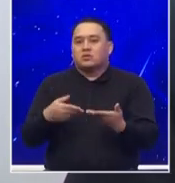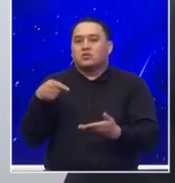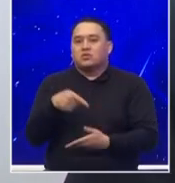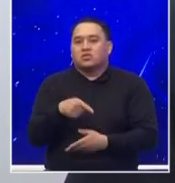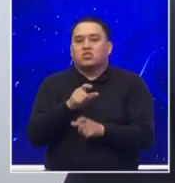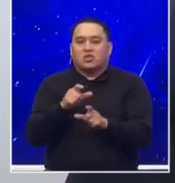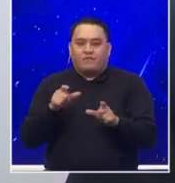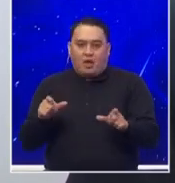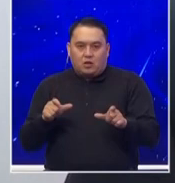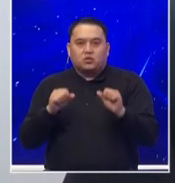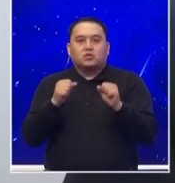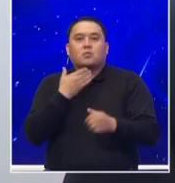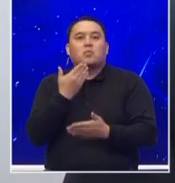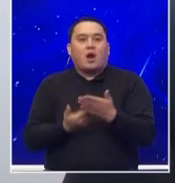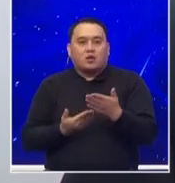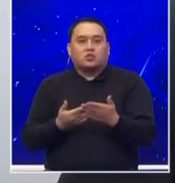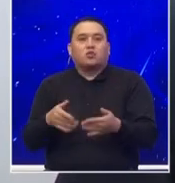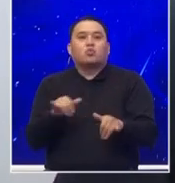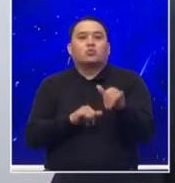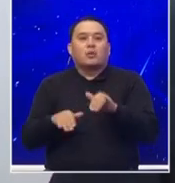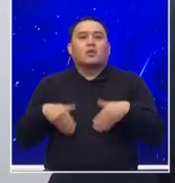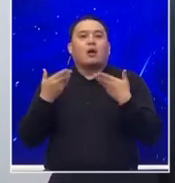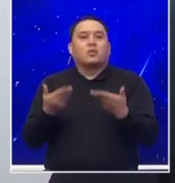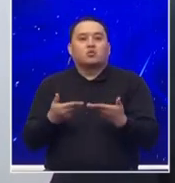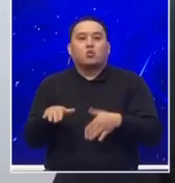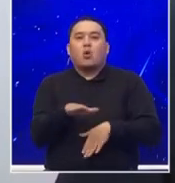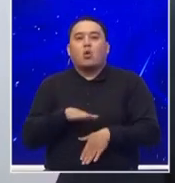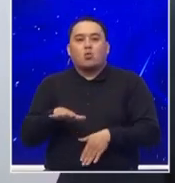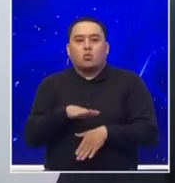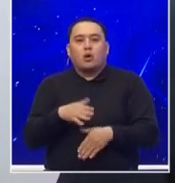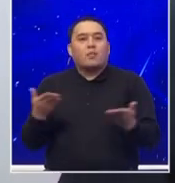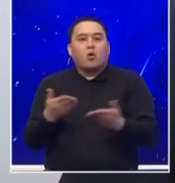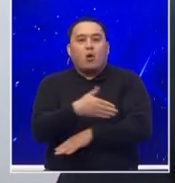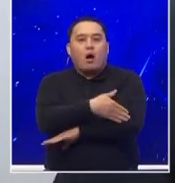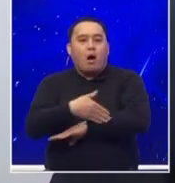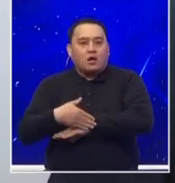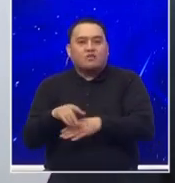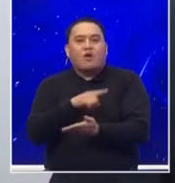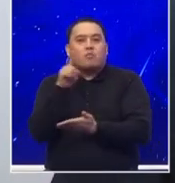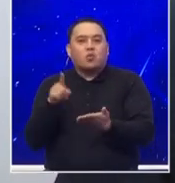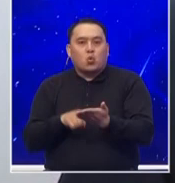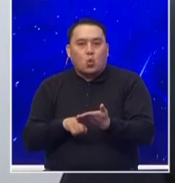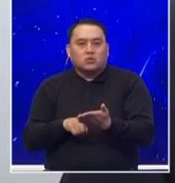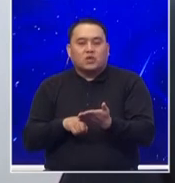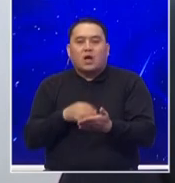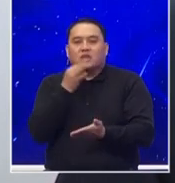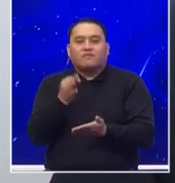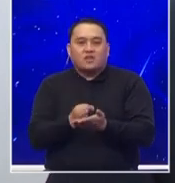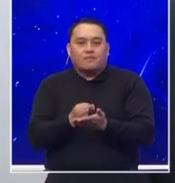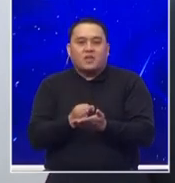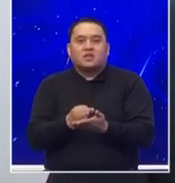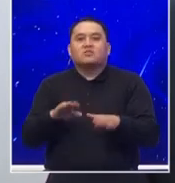1000 избирателей. Они спрашивают, где я буду голосовать, на каком участке, по какому адресу. На свои вопросы они получают ответы. В связи